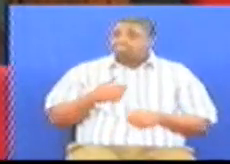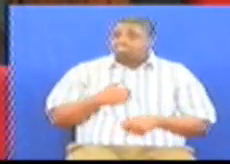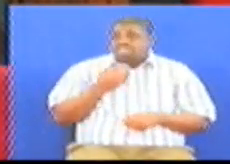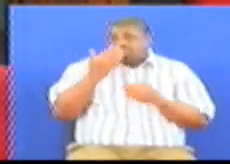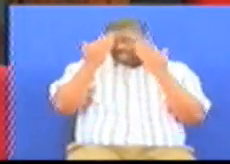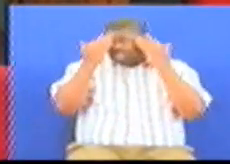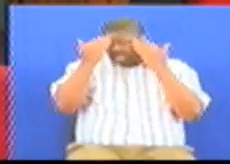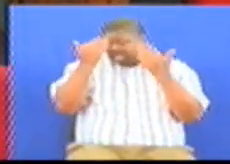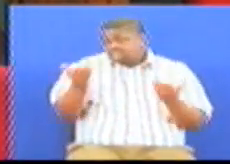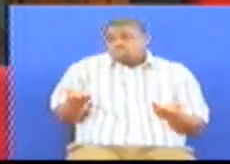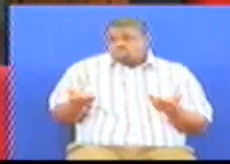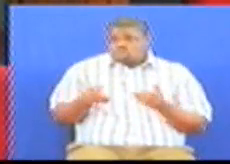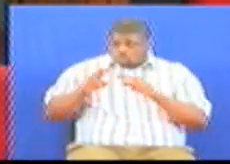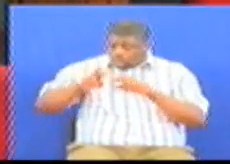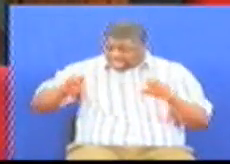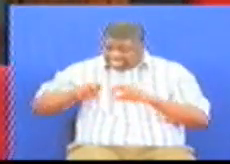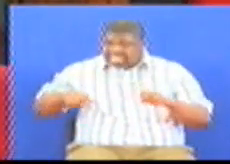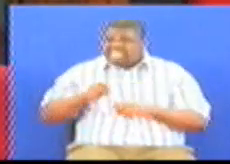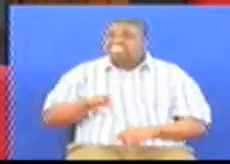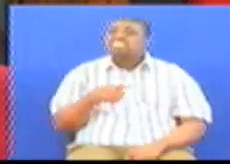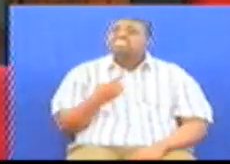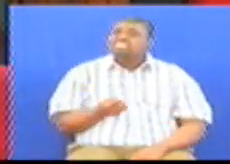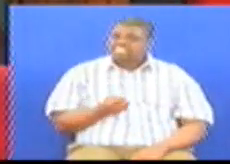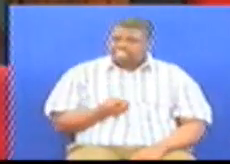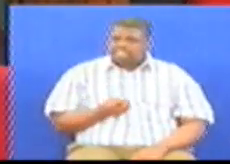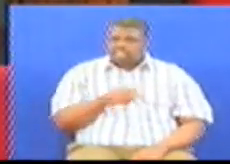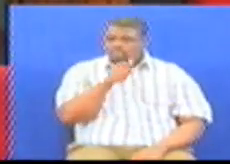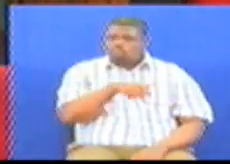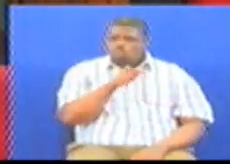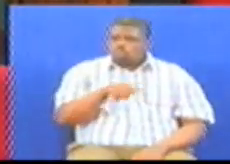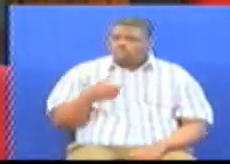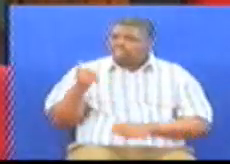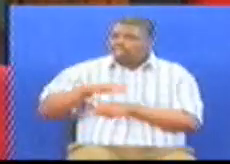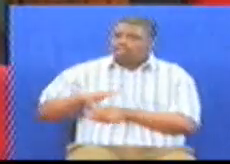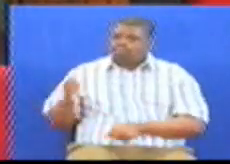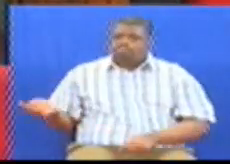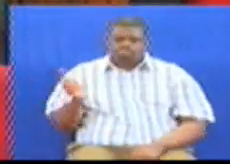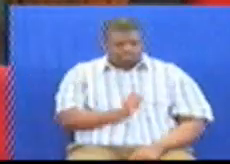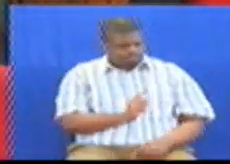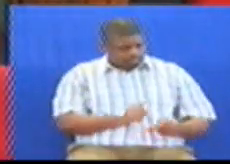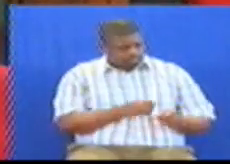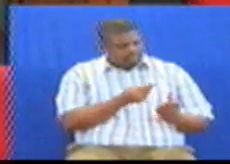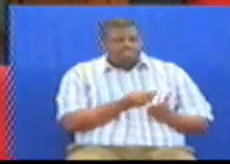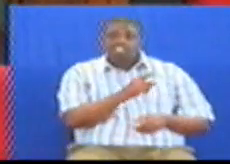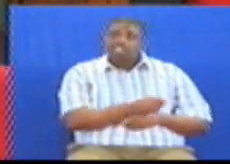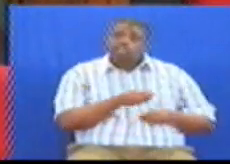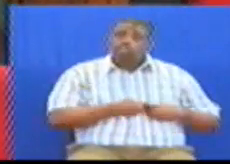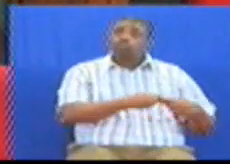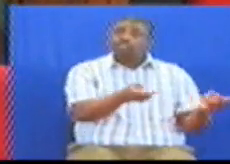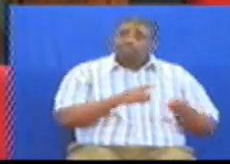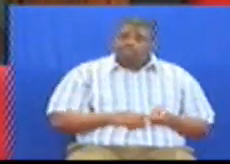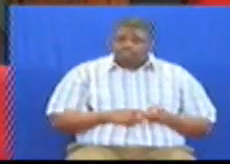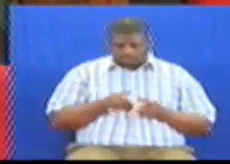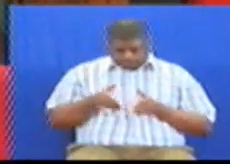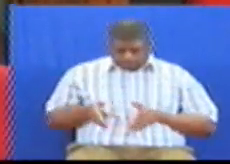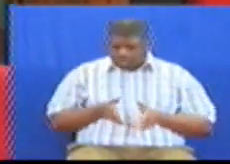nini. Lakini tuombe basi, tayari watu wa wataalamu kutoka TAMISEMI walishatumwa, fedha hizo zitolewe ili zile